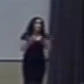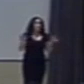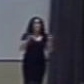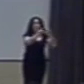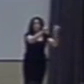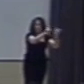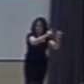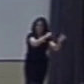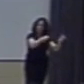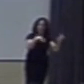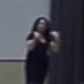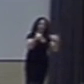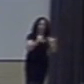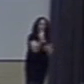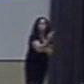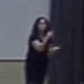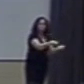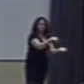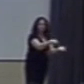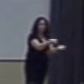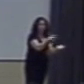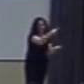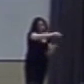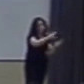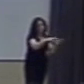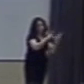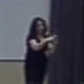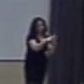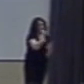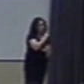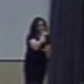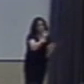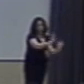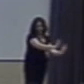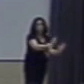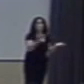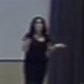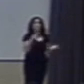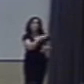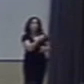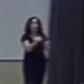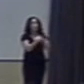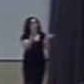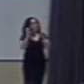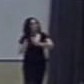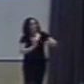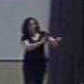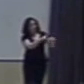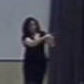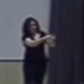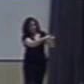se'ls ha de demanar que també tinguin aquesta responsabilitat social. Moltes vegades es diuen, això ha de ser una mirada crítica en doble sentit, és a